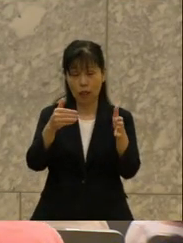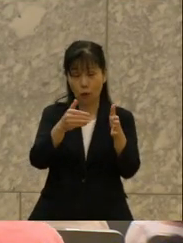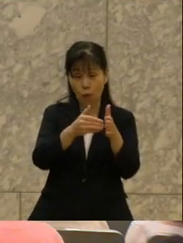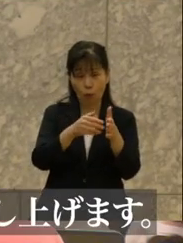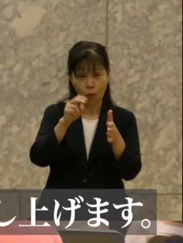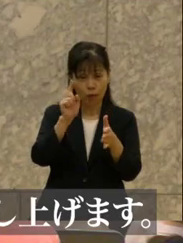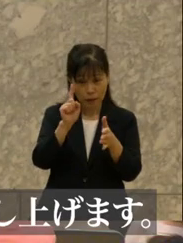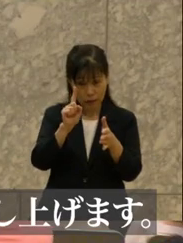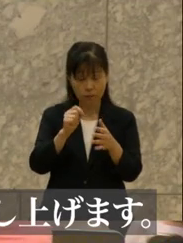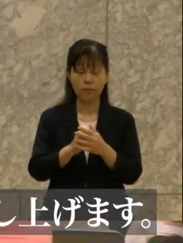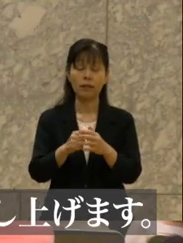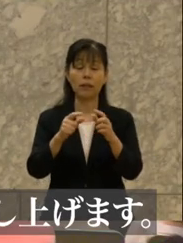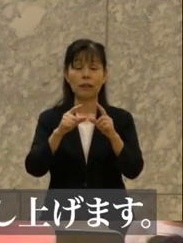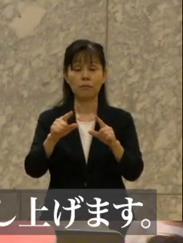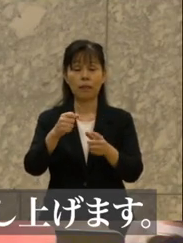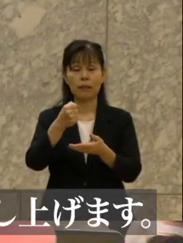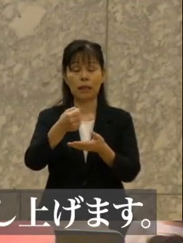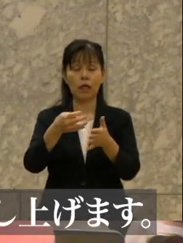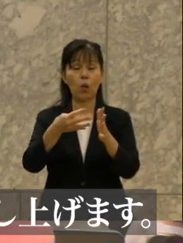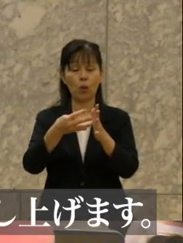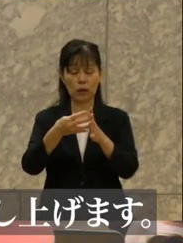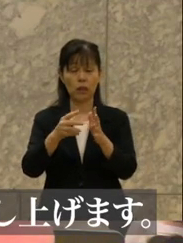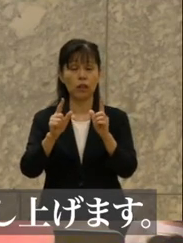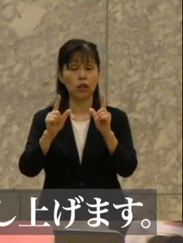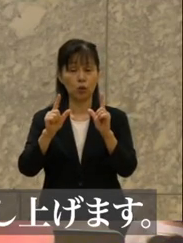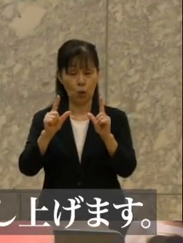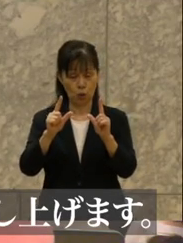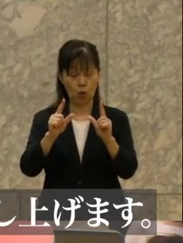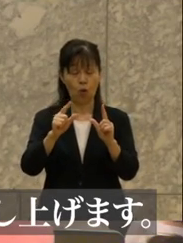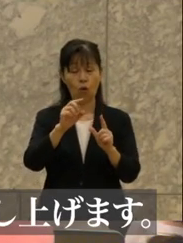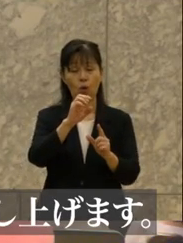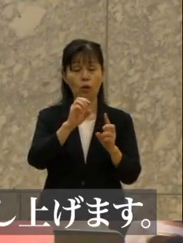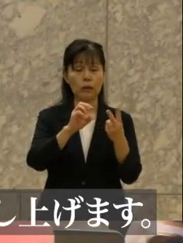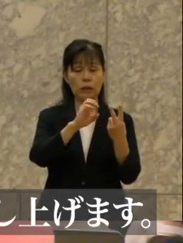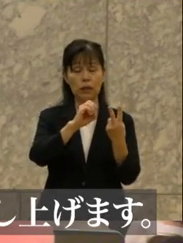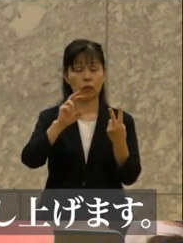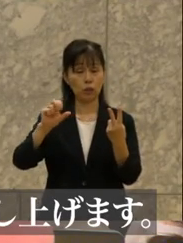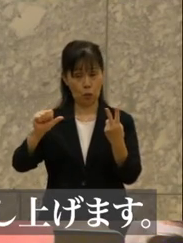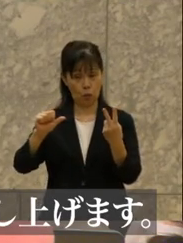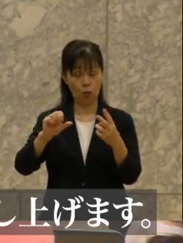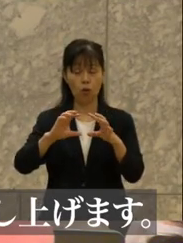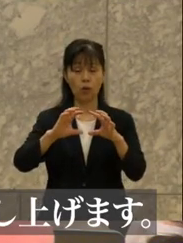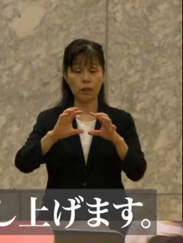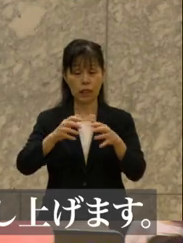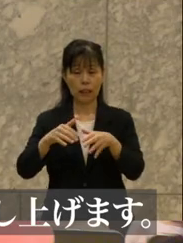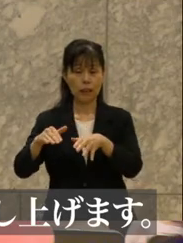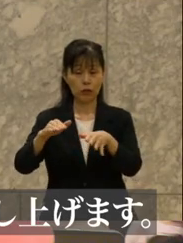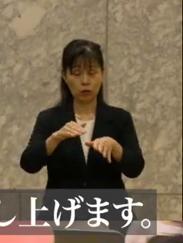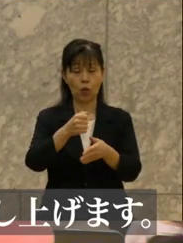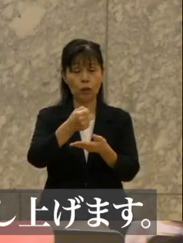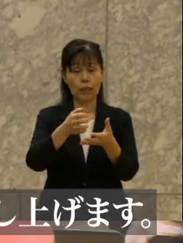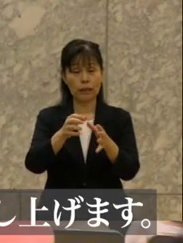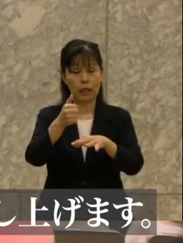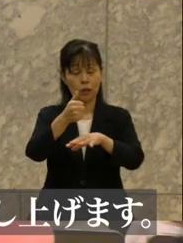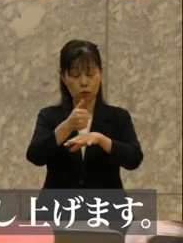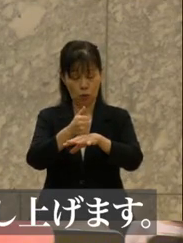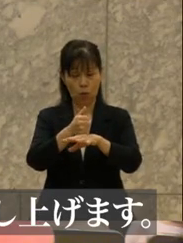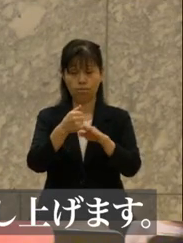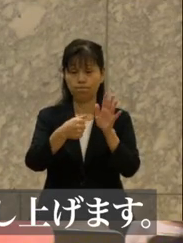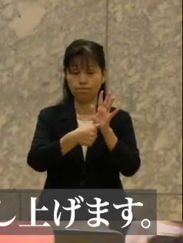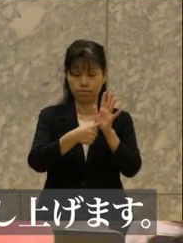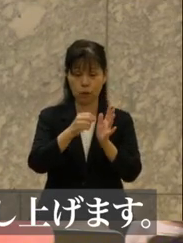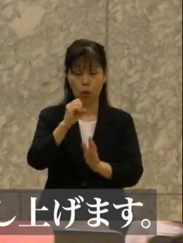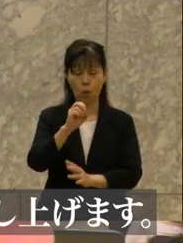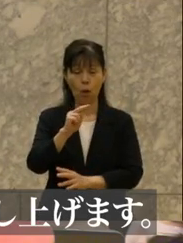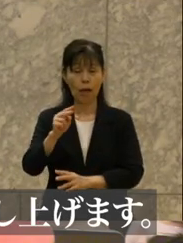締めくくりとして一般財団法人東京2025世界陸上財団会長の